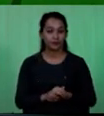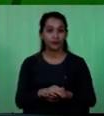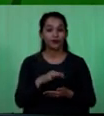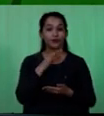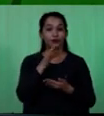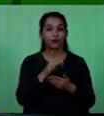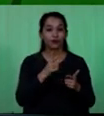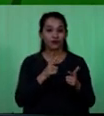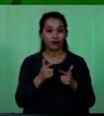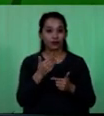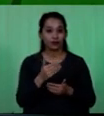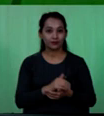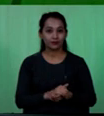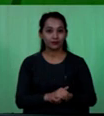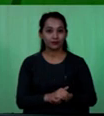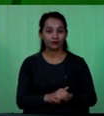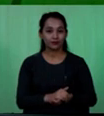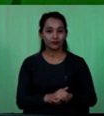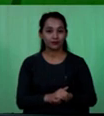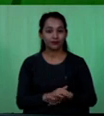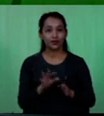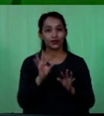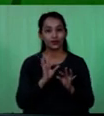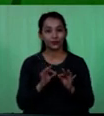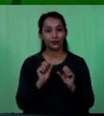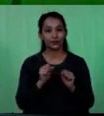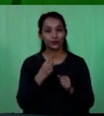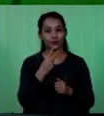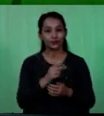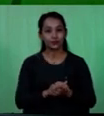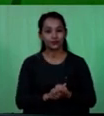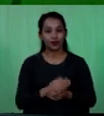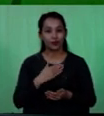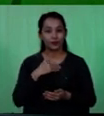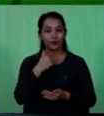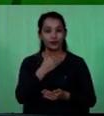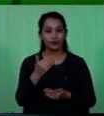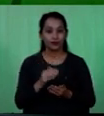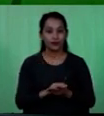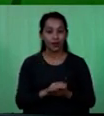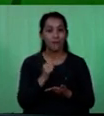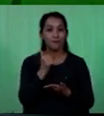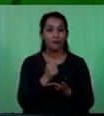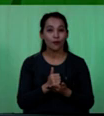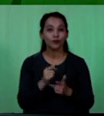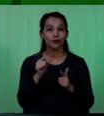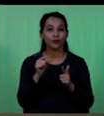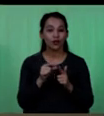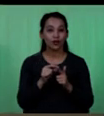Javobingiz tayyormi? Unday bo'lsa, tekshirib oling. Men sizlarga bosh bo'laklar haqida